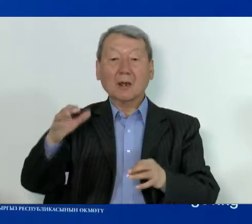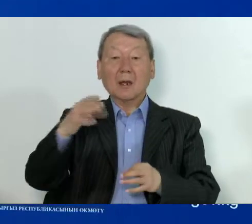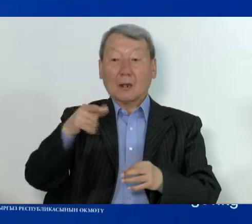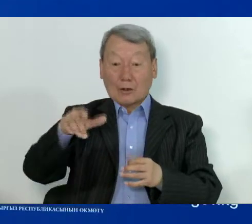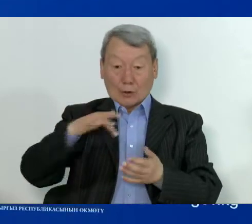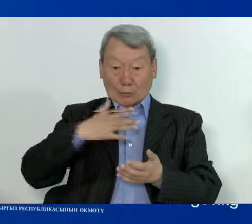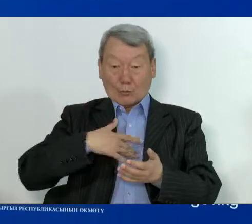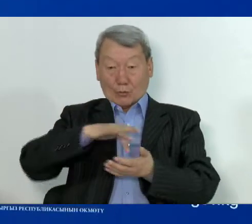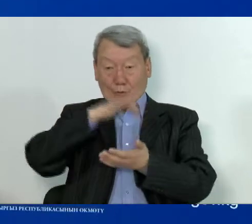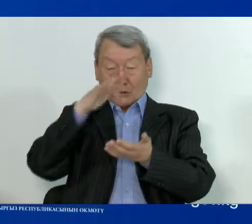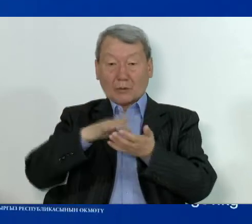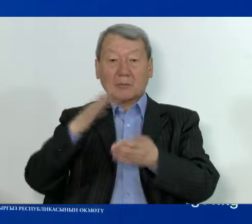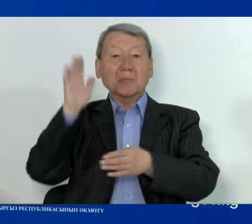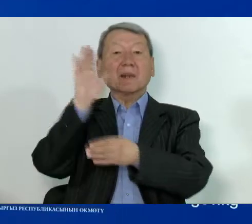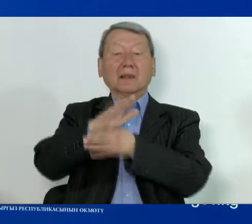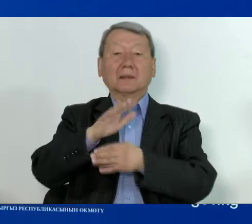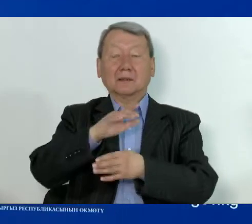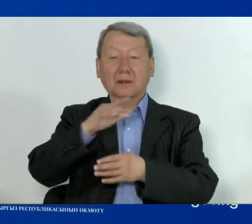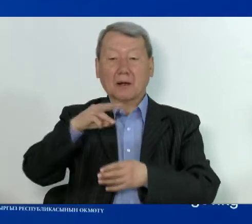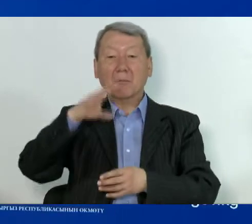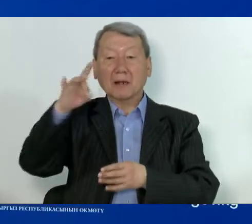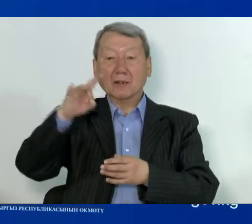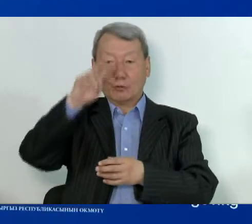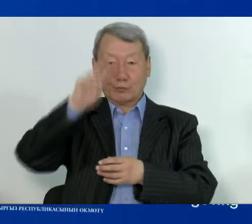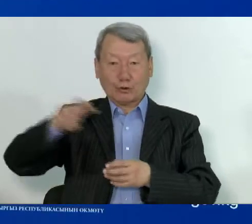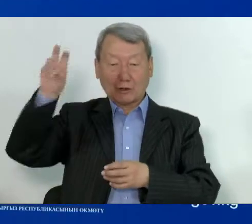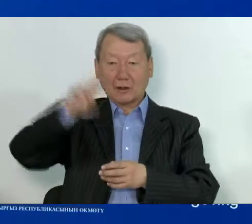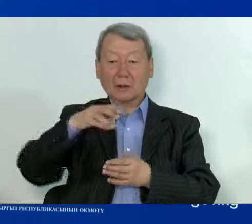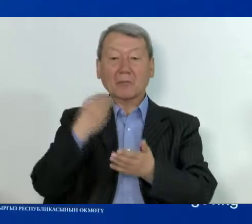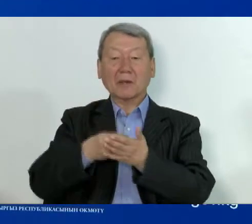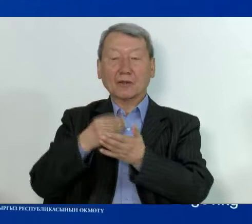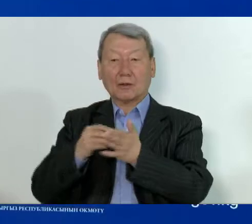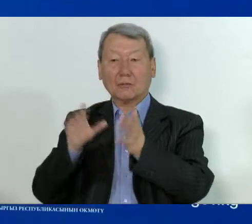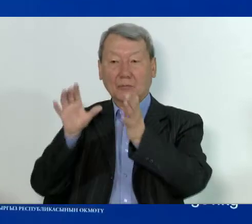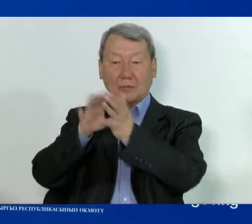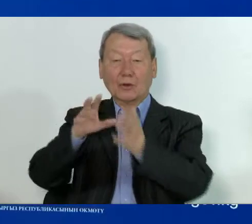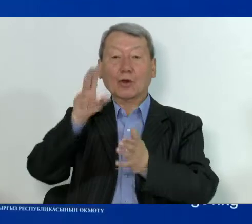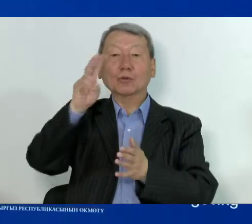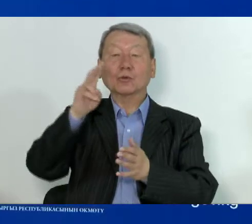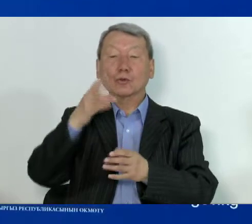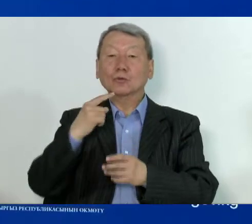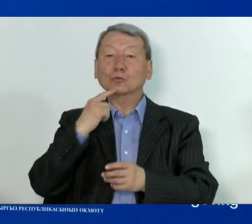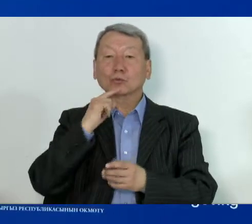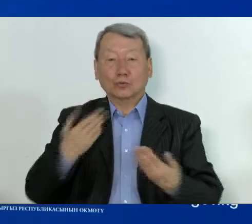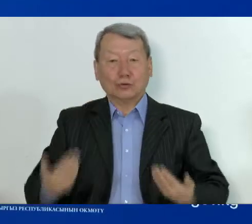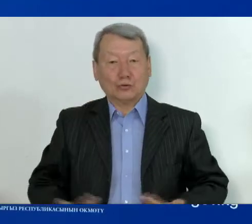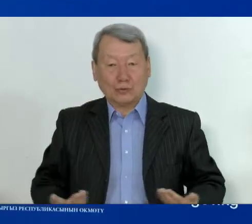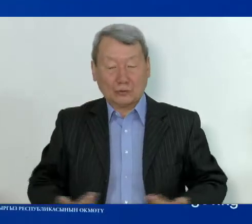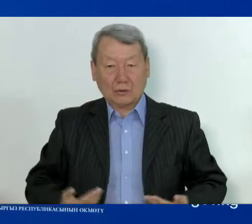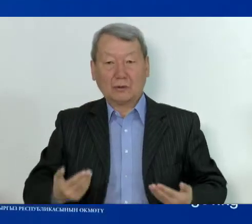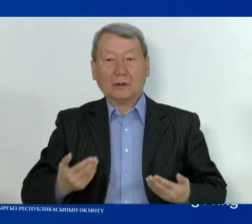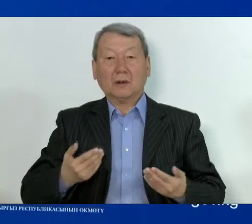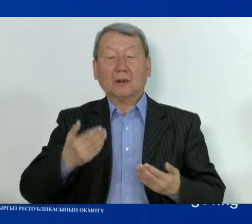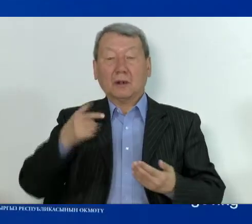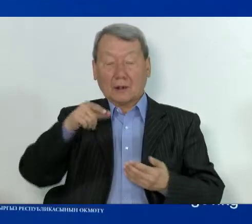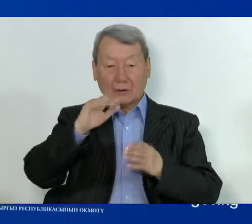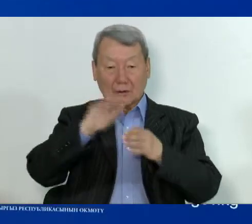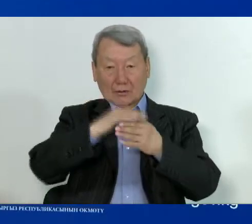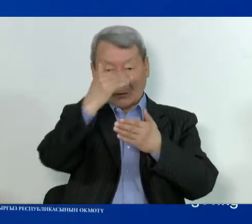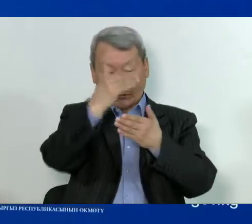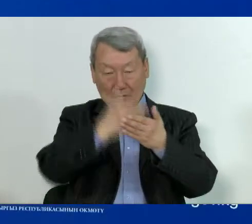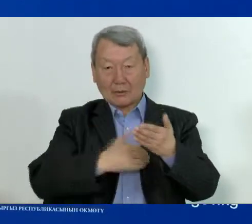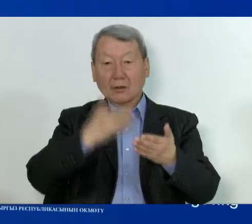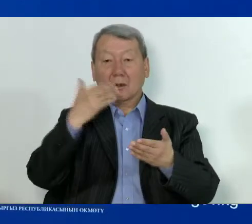Комендатурой города Бишкек был издан приказ об оказании мэрии города Бишкек материальной помощи гражданам, находящимся в трудножизненной ситуации. Перечень таких